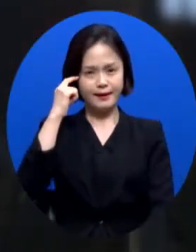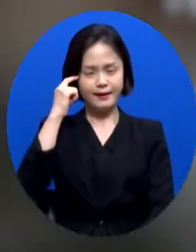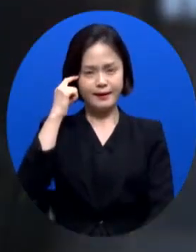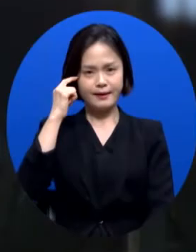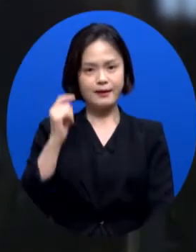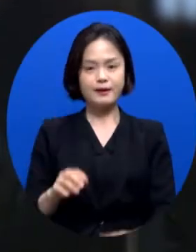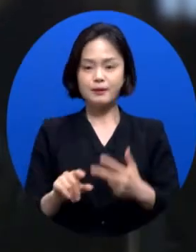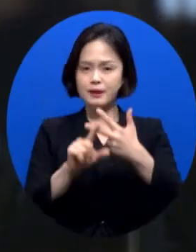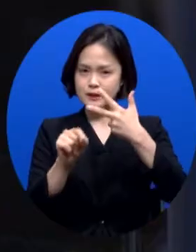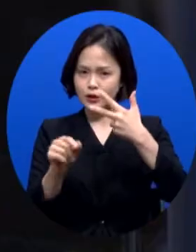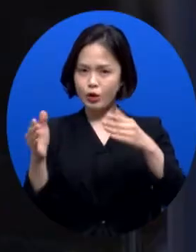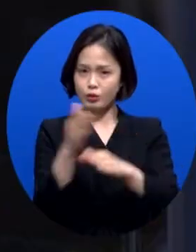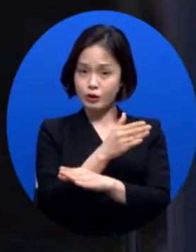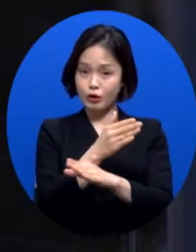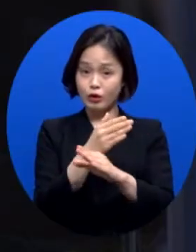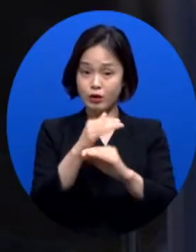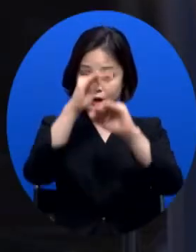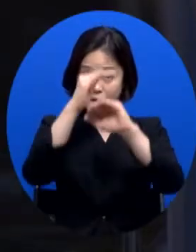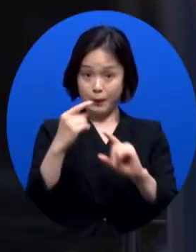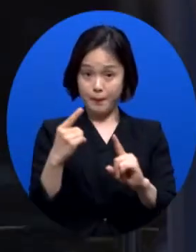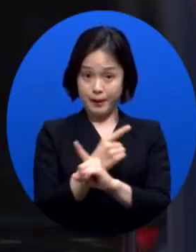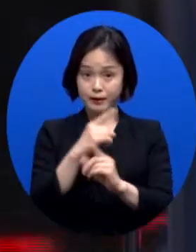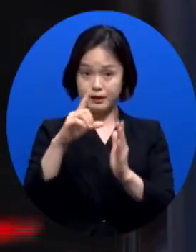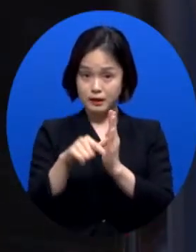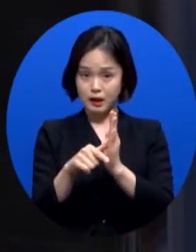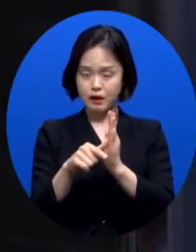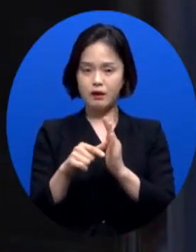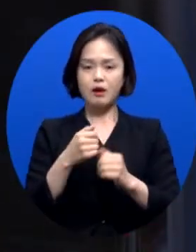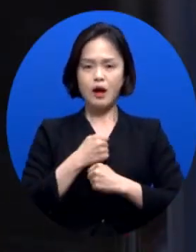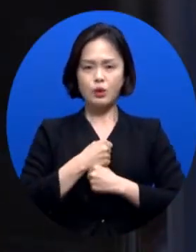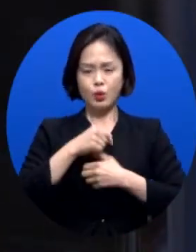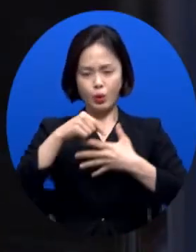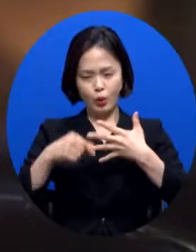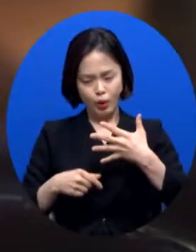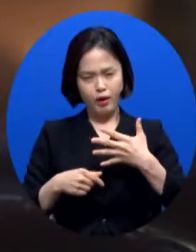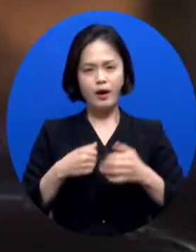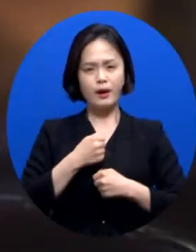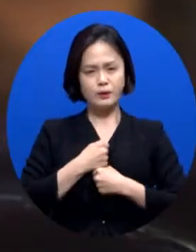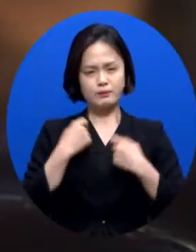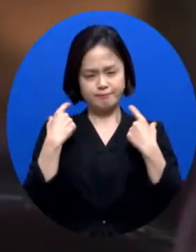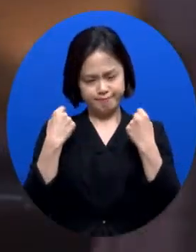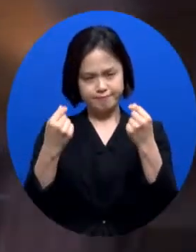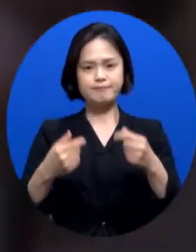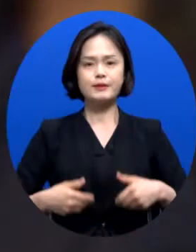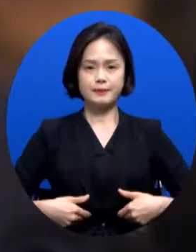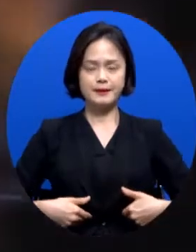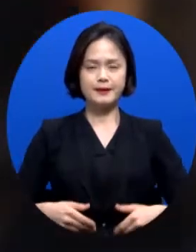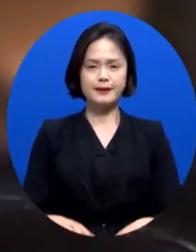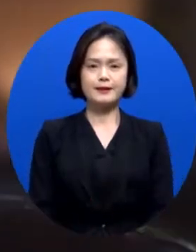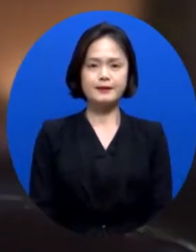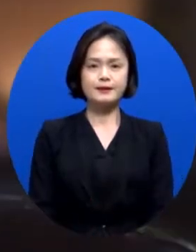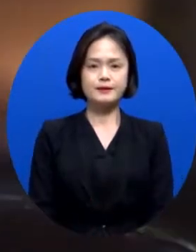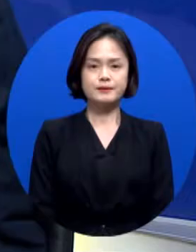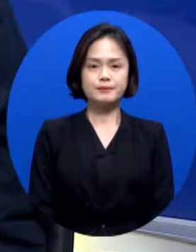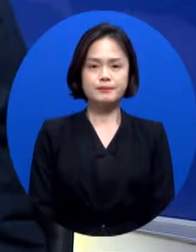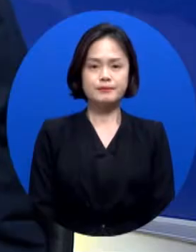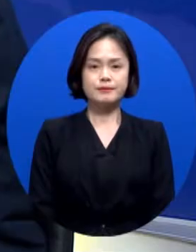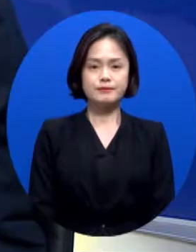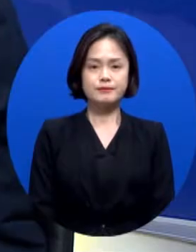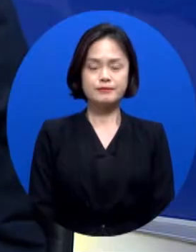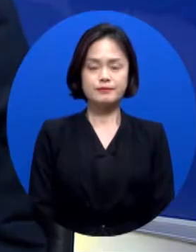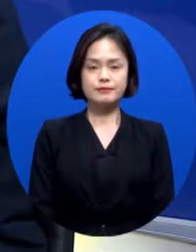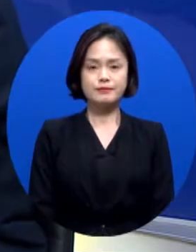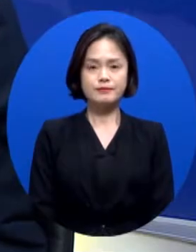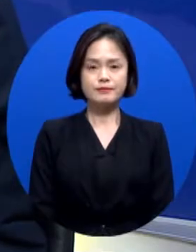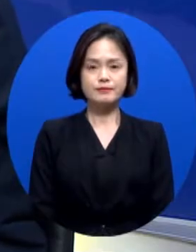거리두기 개편안이 시행되더라도 절대 방역을 소홀히 해서는 안 된다는 게 정부와 전문가들의 공통된 의견입니다. 네. 예, 정부가 거리두기